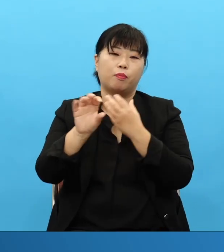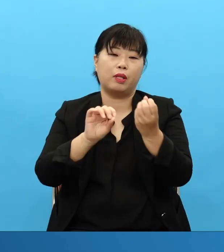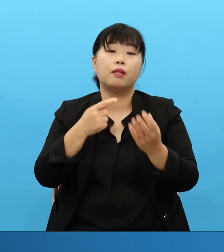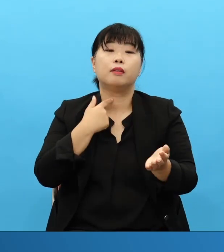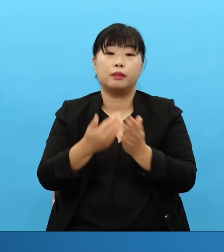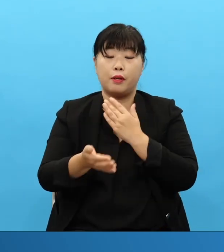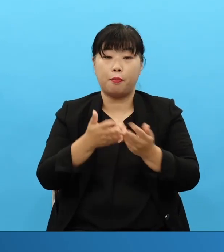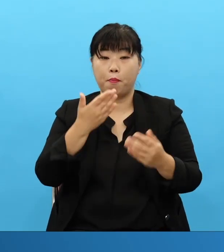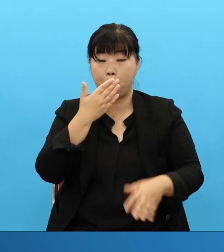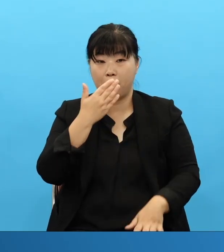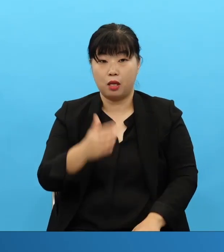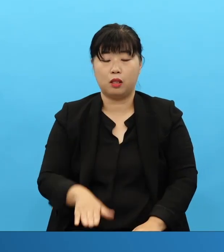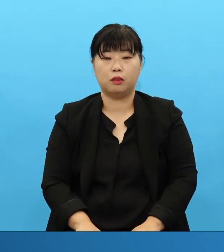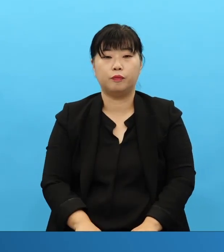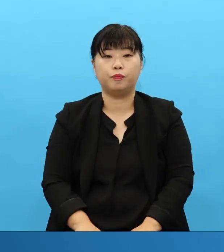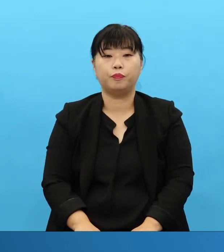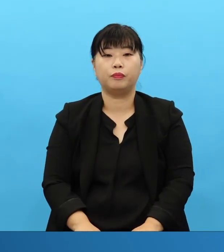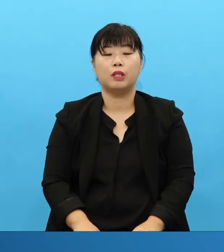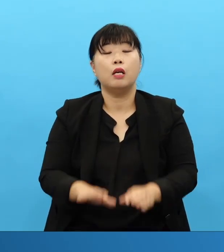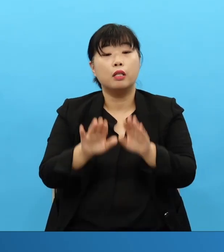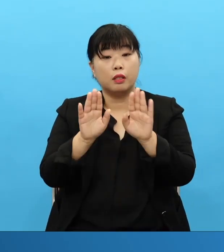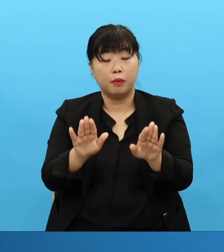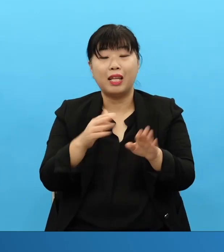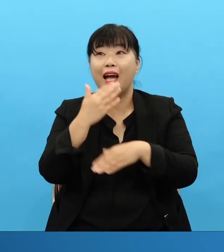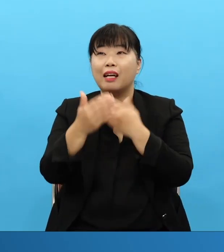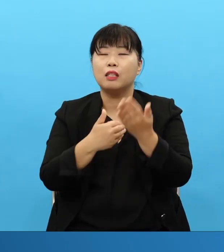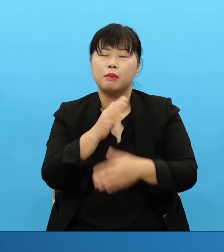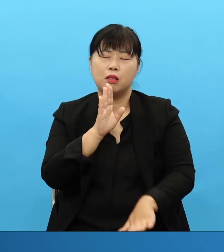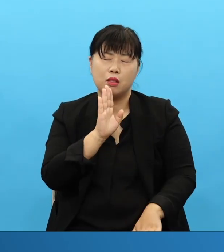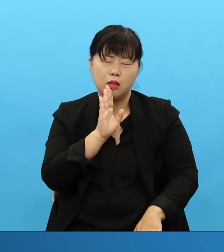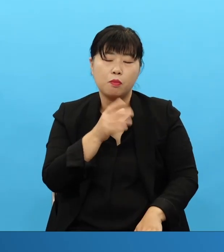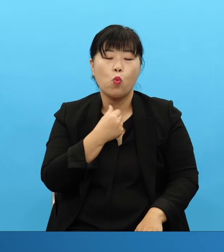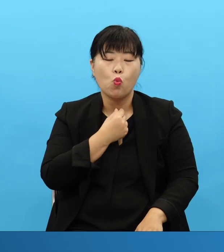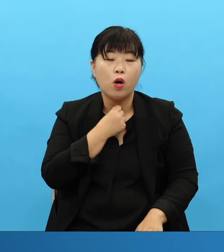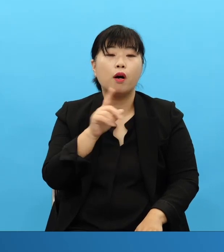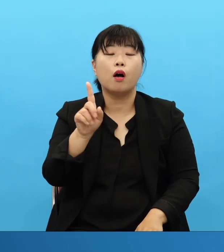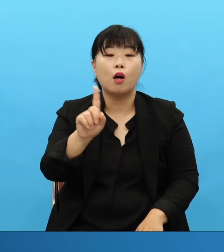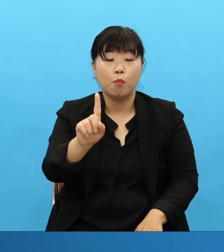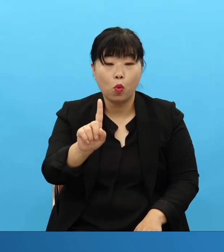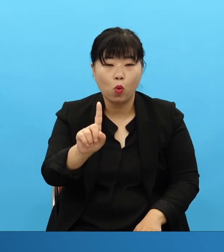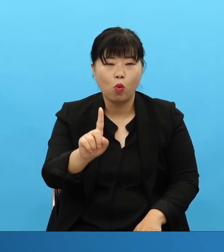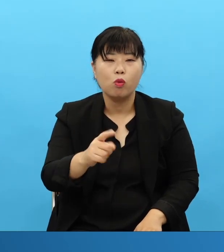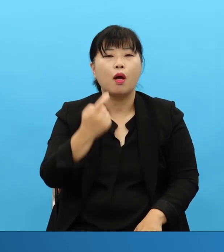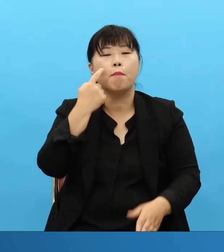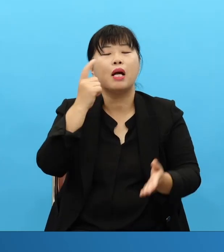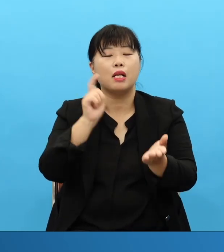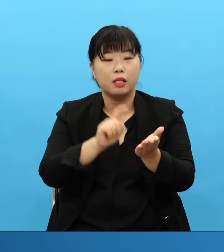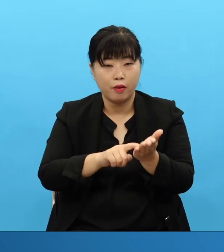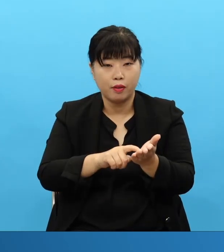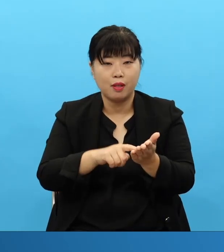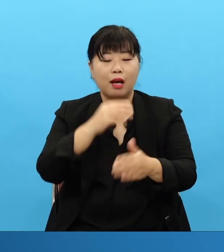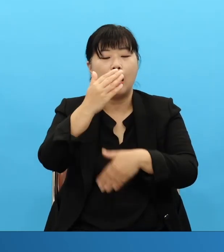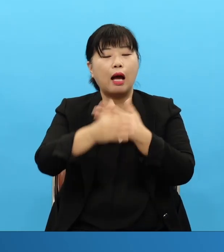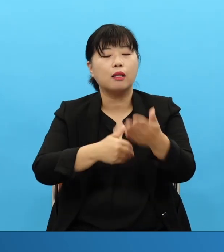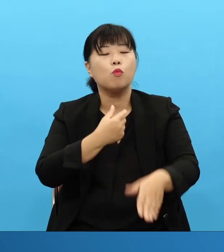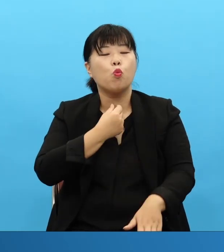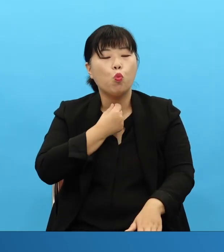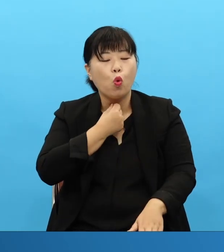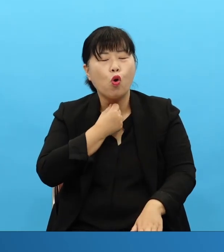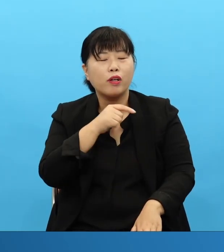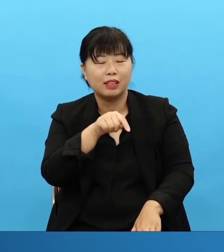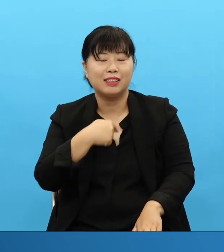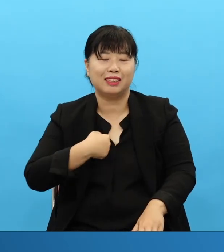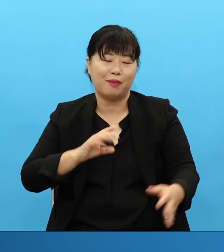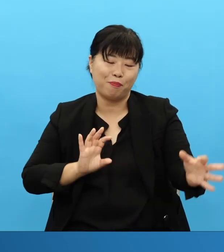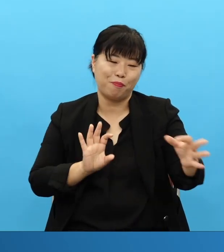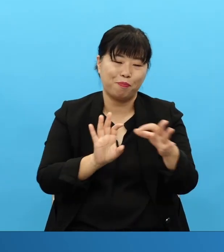이번에 하나님이 정말로 원하시는 것, 그 속에 우리는 있어야 됩니다. This time was really made inside what God 되고 안 truly